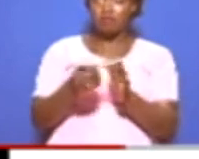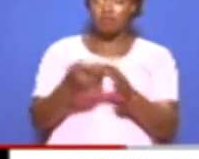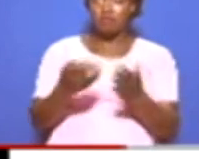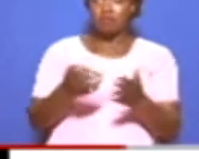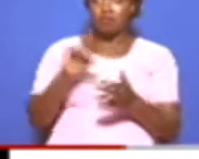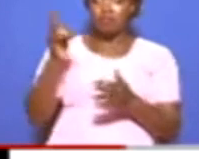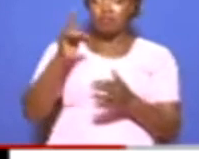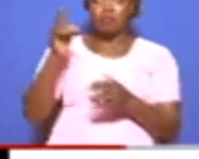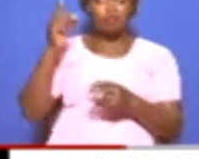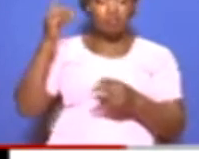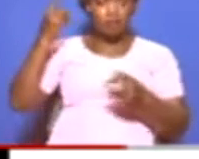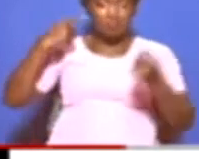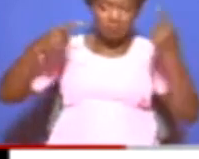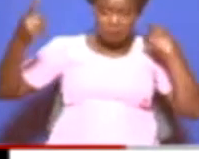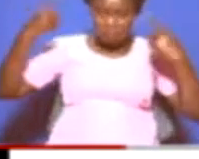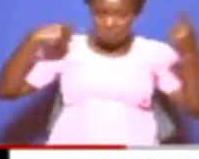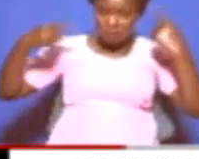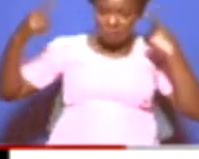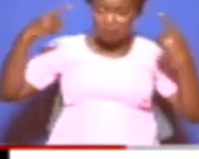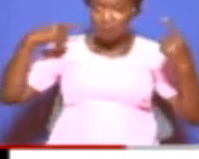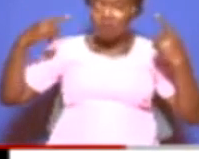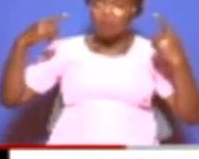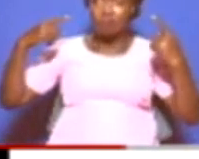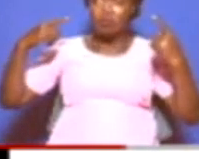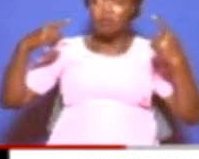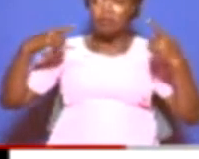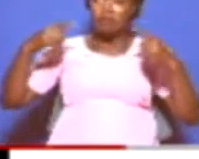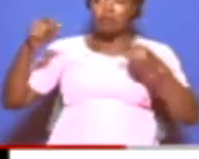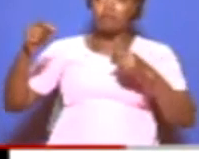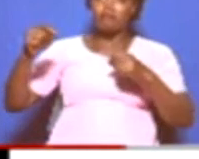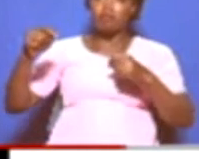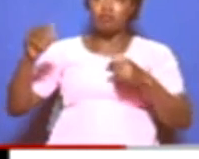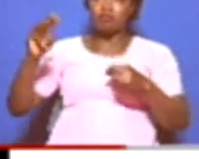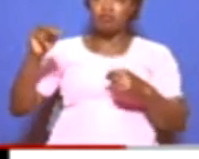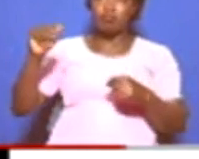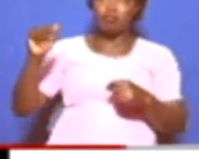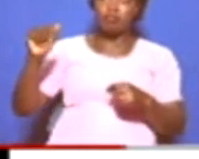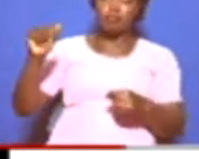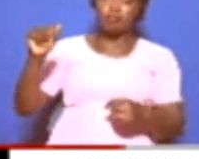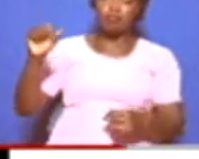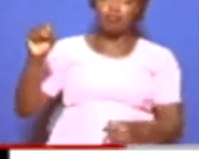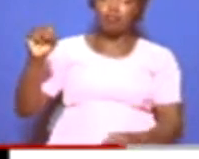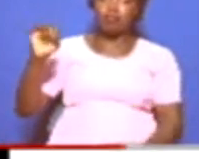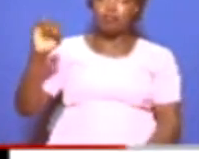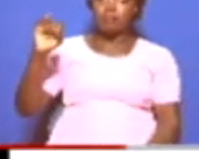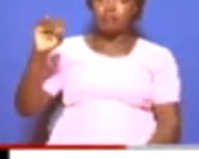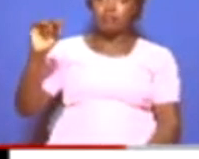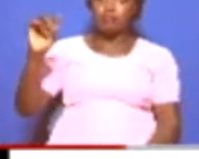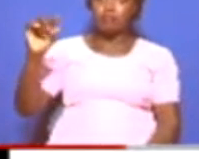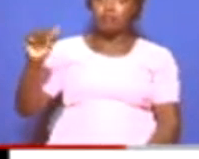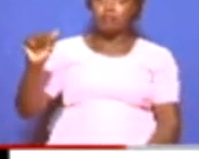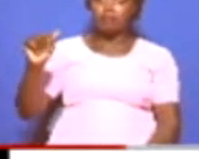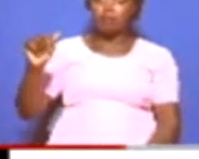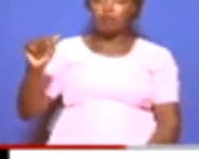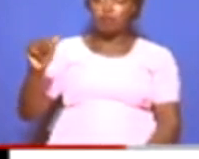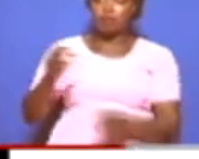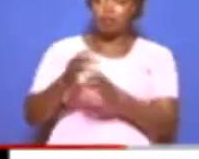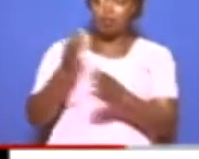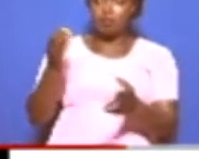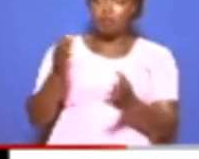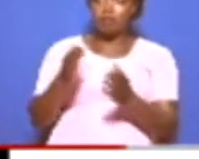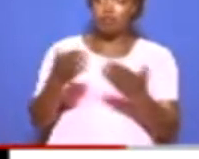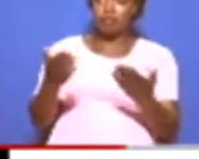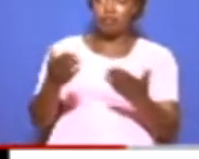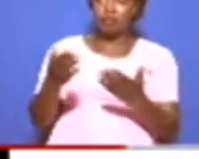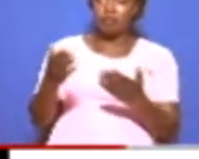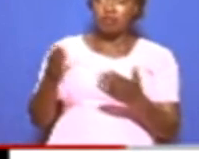Wilson unaelekea Masinga Dam ama hata Magadi hapa, manake hiyo ndio ilikuwa training area zetu